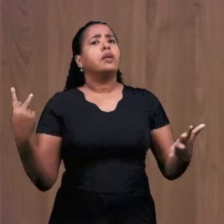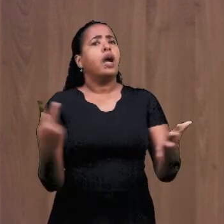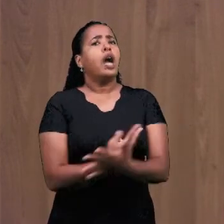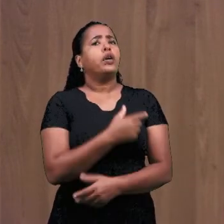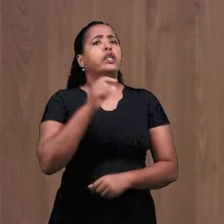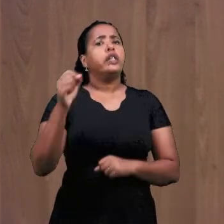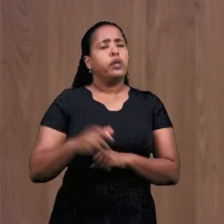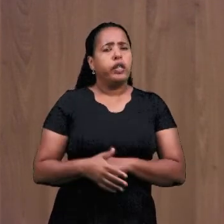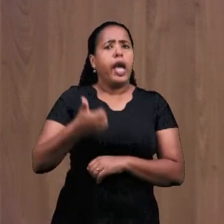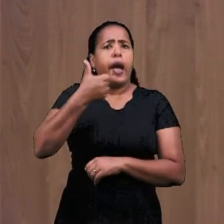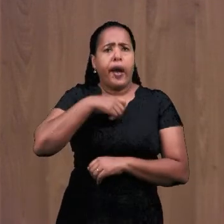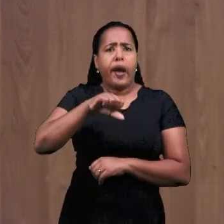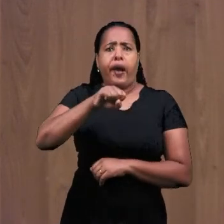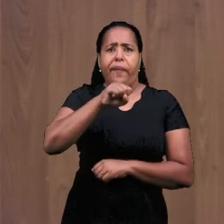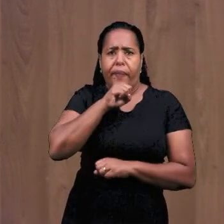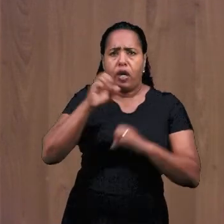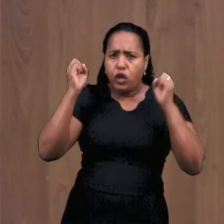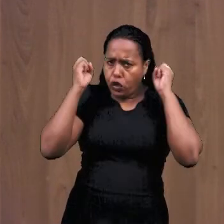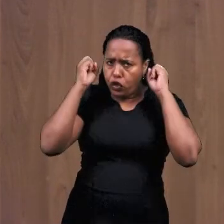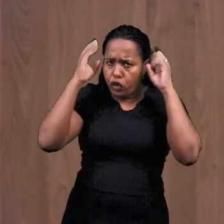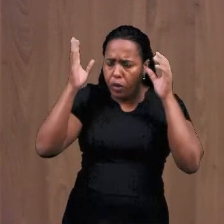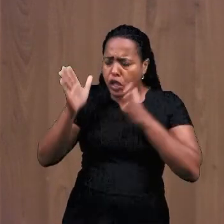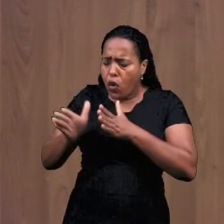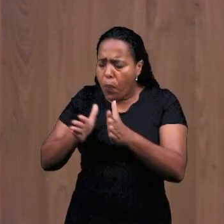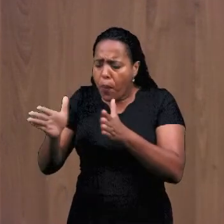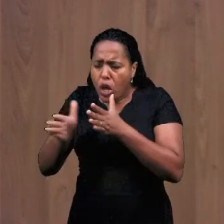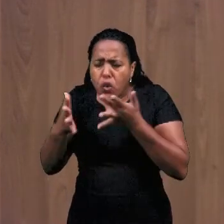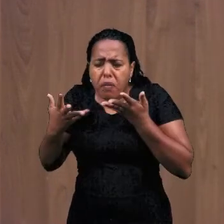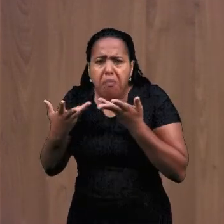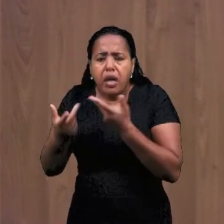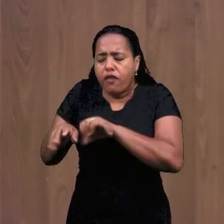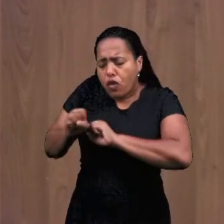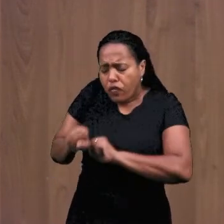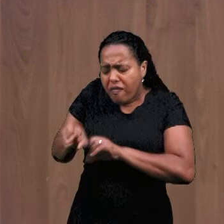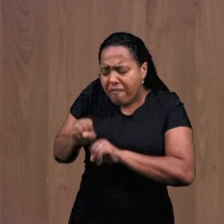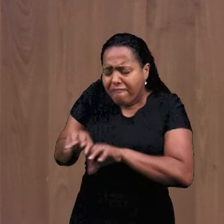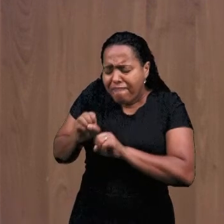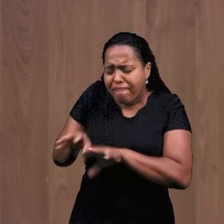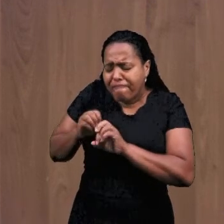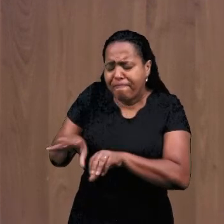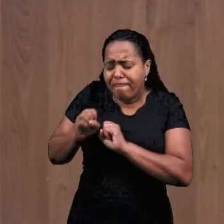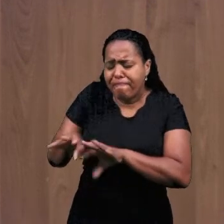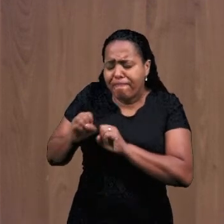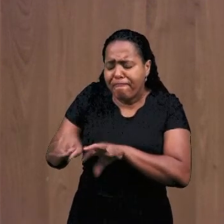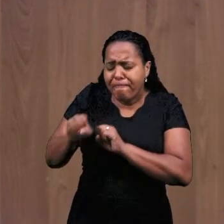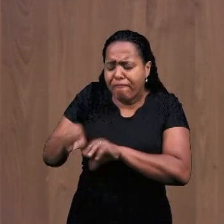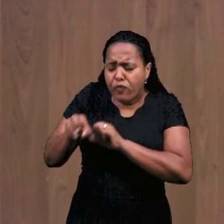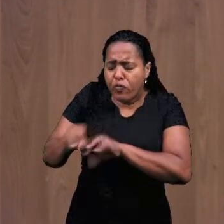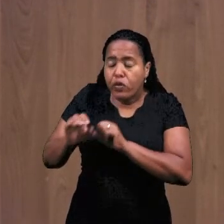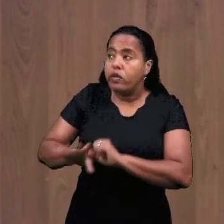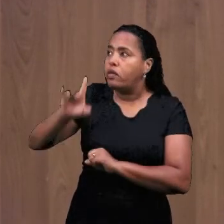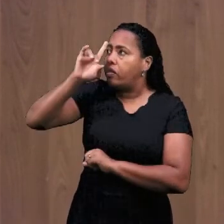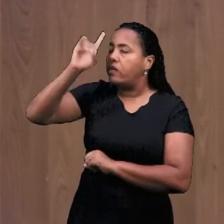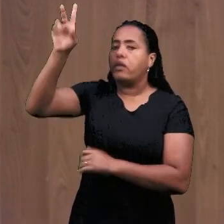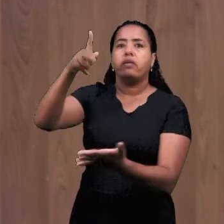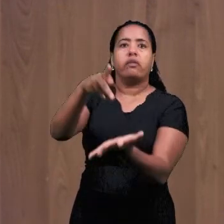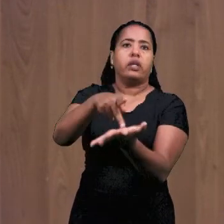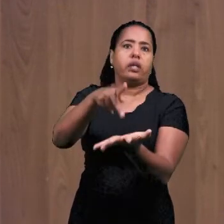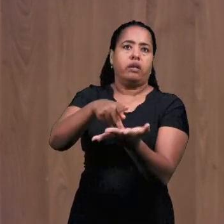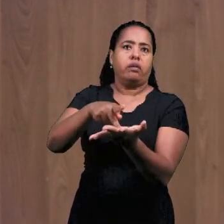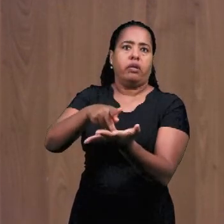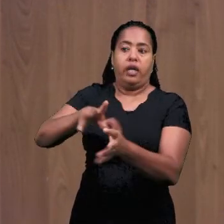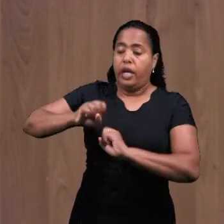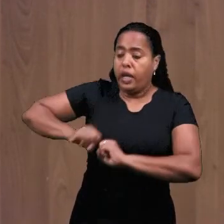cela, Jochebed a eu un temps précieux avec Moïse, en train de l'enseigner sur le Dieu véritable, enseignant ce